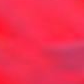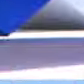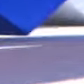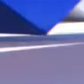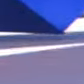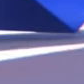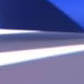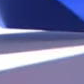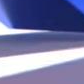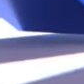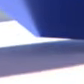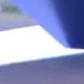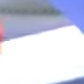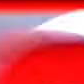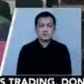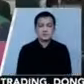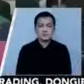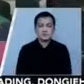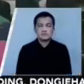Mayrina.